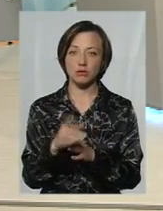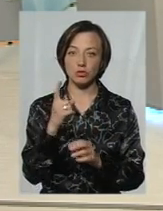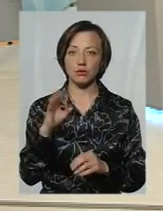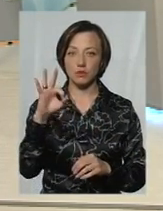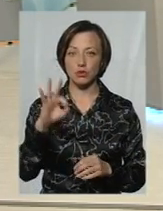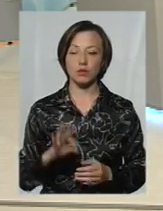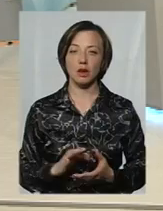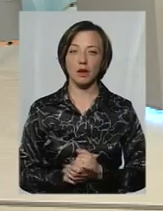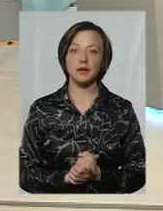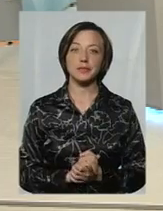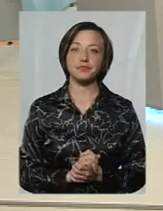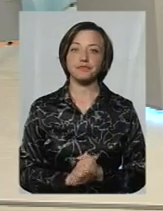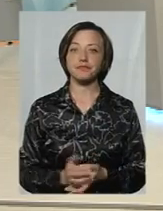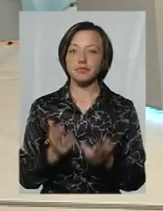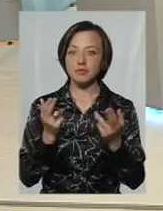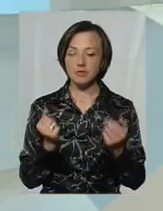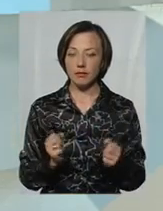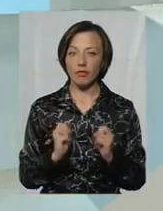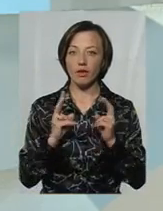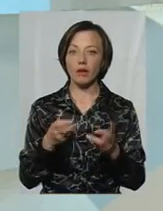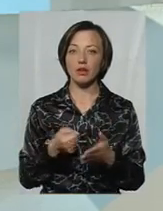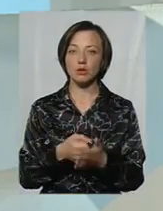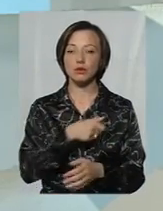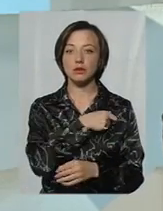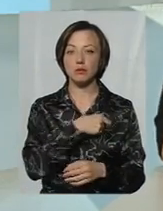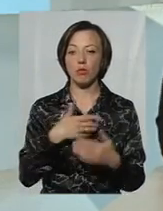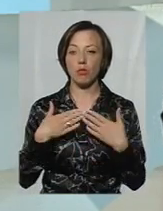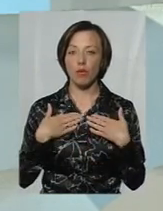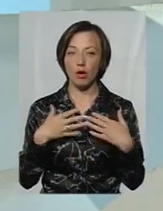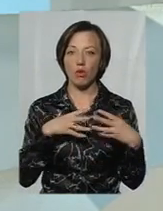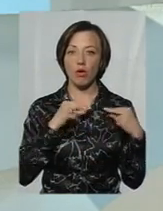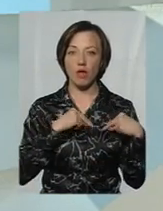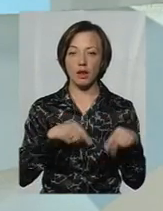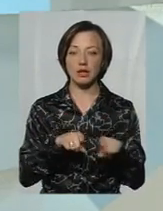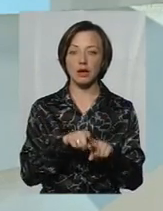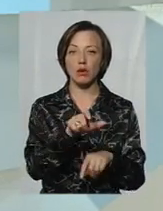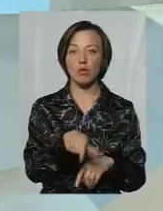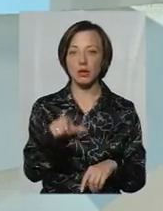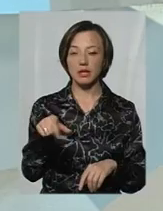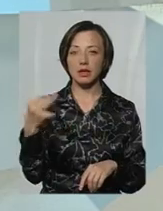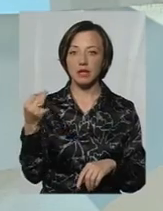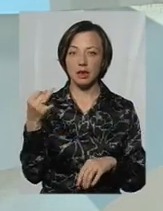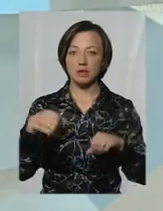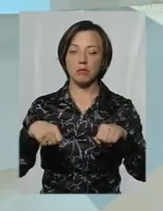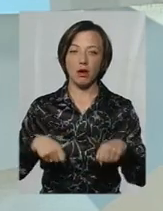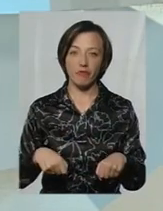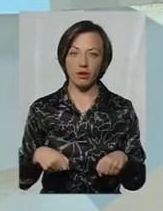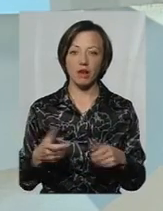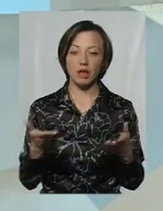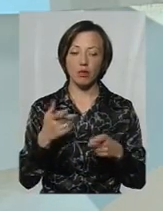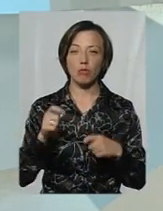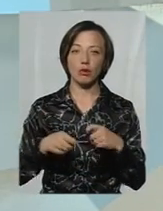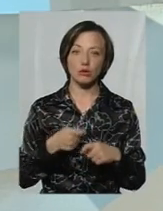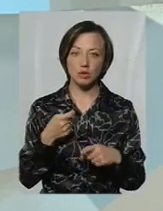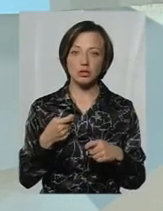безумовно. Так, як до депутатів, до мене, до моїх колег, такі громадяни, інтереси та права, яких